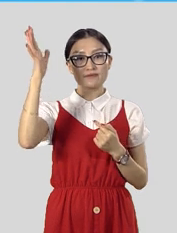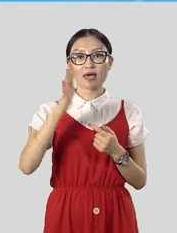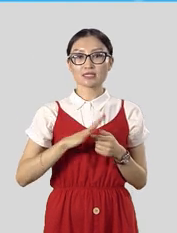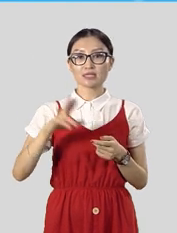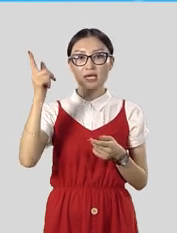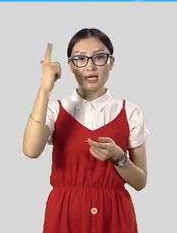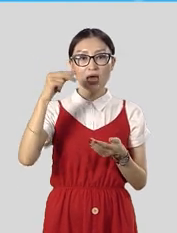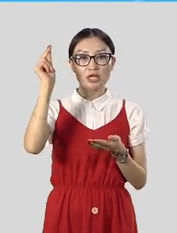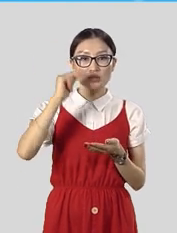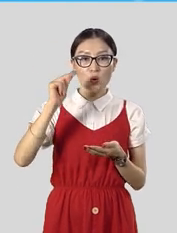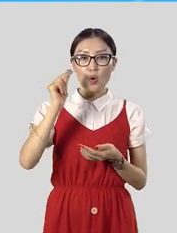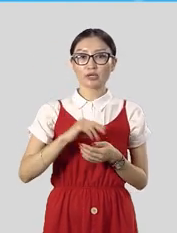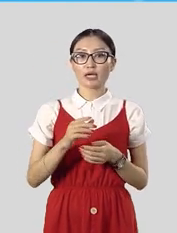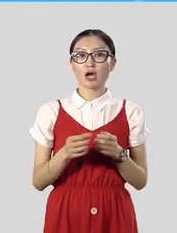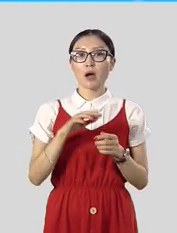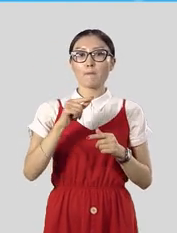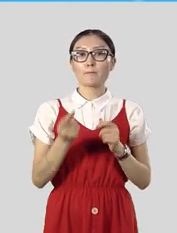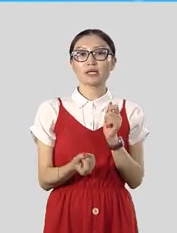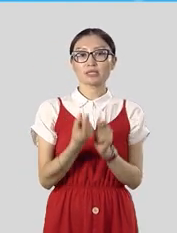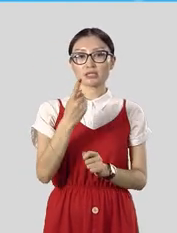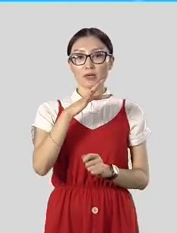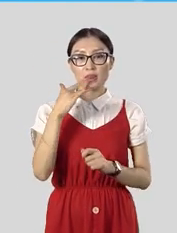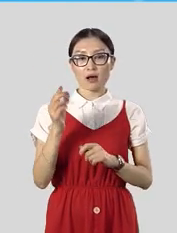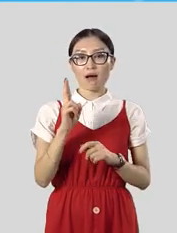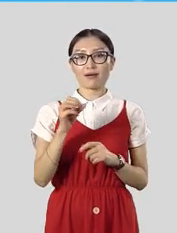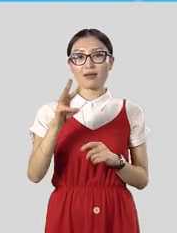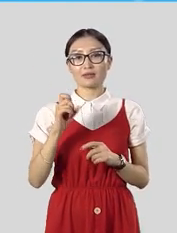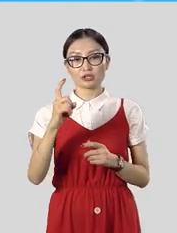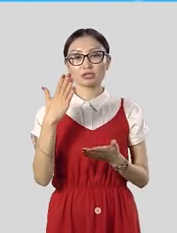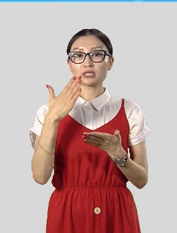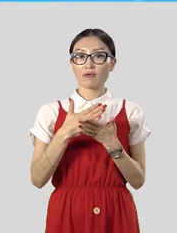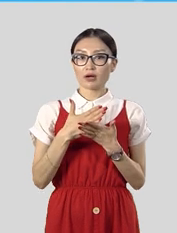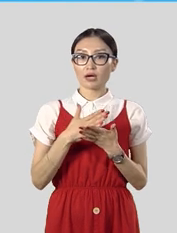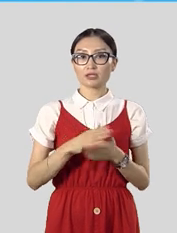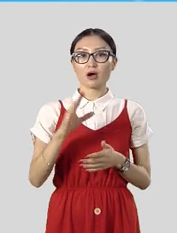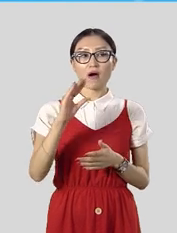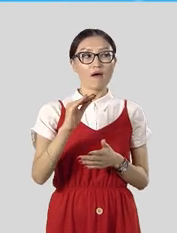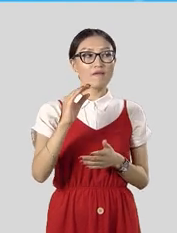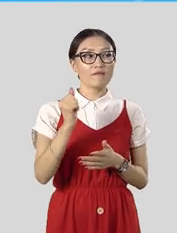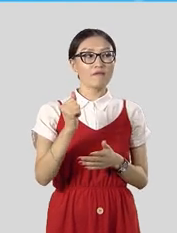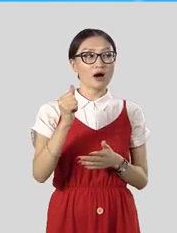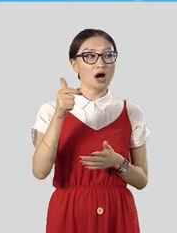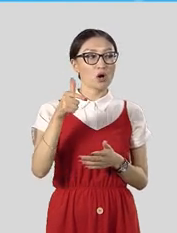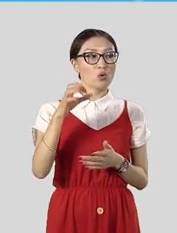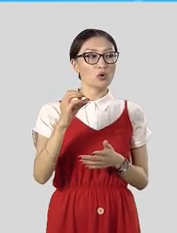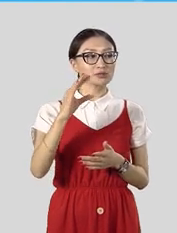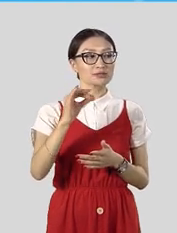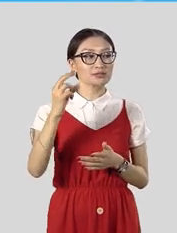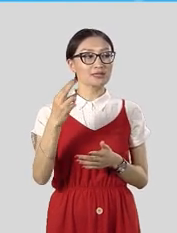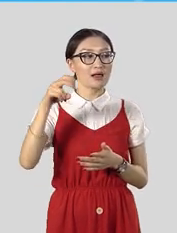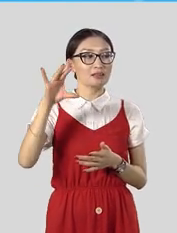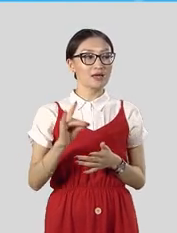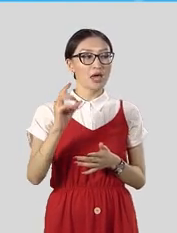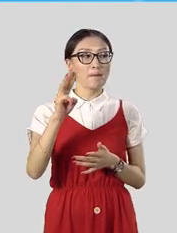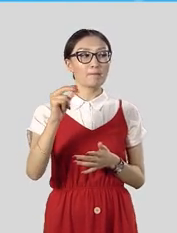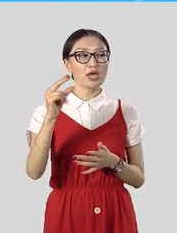теорией происхождения многоклеточных животных является теория фагоцителлы